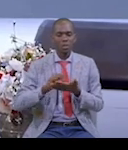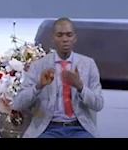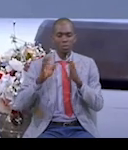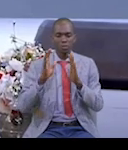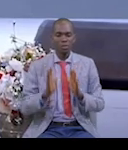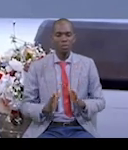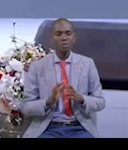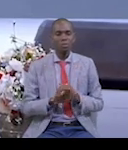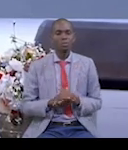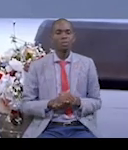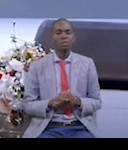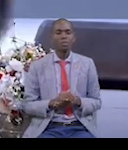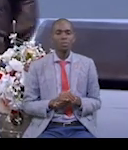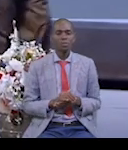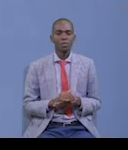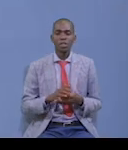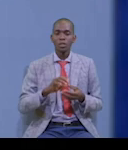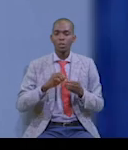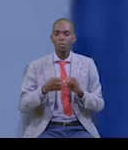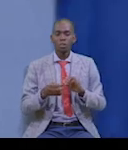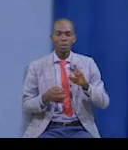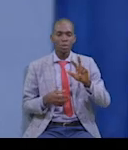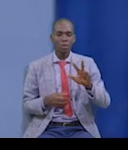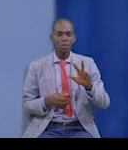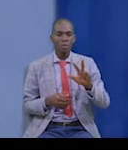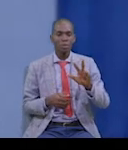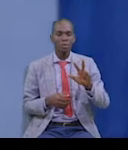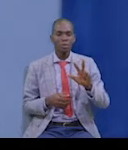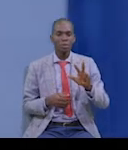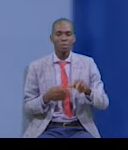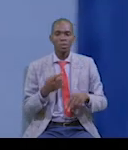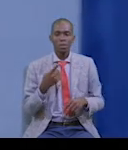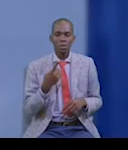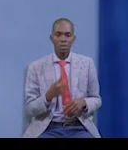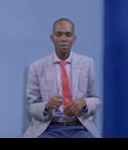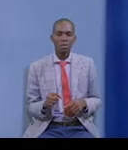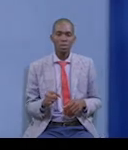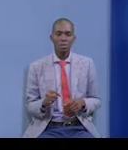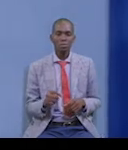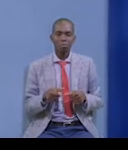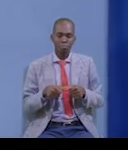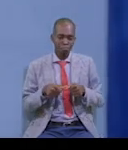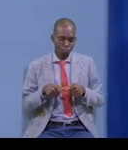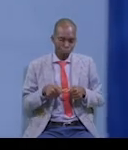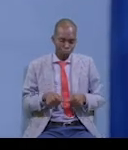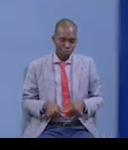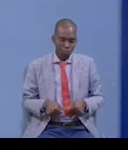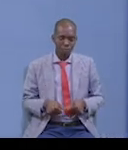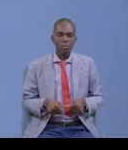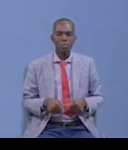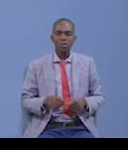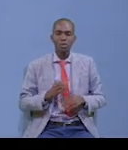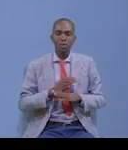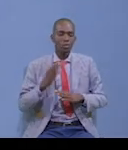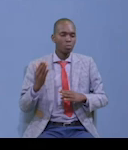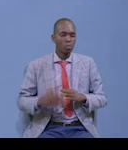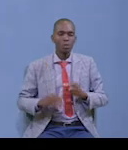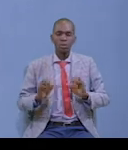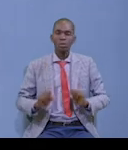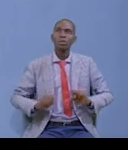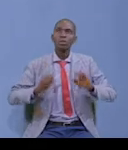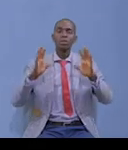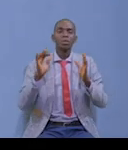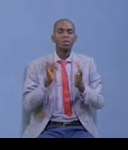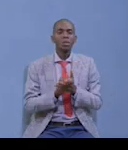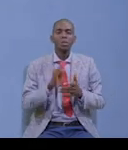పవిత్రపరచు పరిశుద్ధపరచువాడు. Number three, మూడవది, the permanent surrender, పరిపూర్ణంగా దేవునికి లోబరుచుకోవడం. That's what it